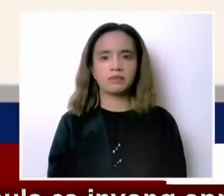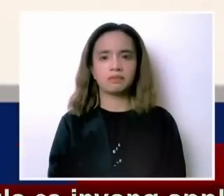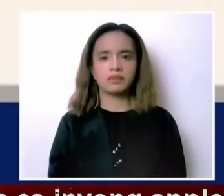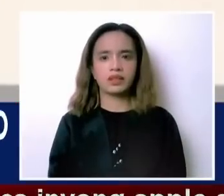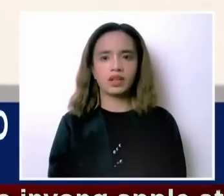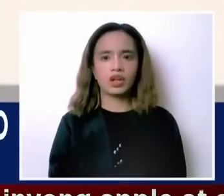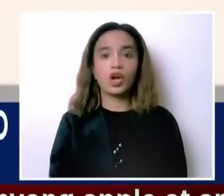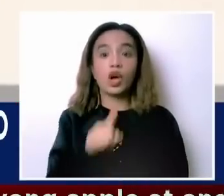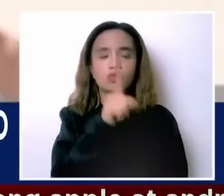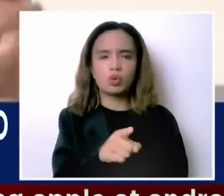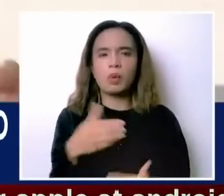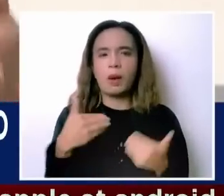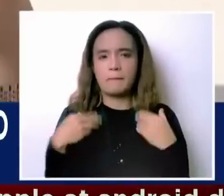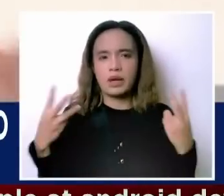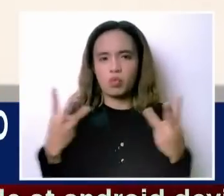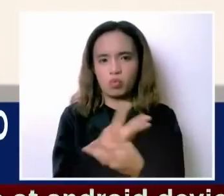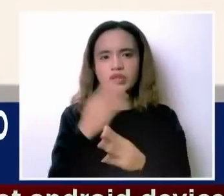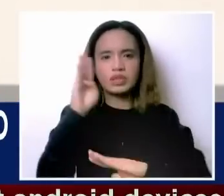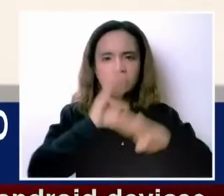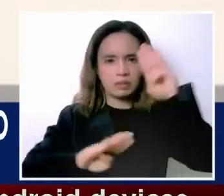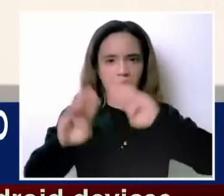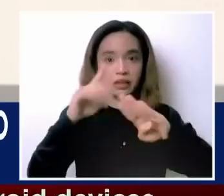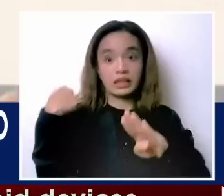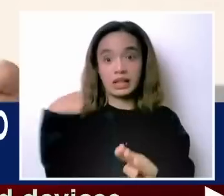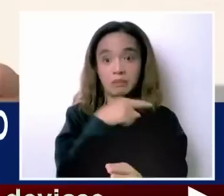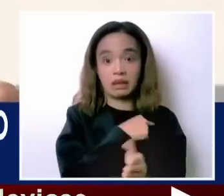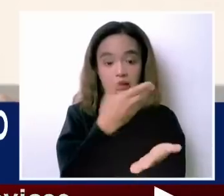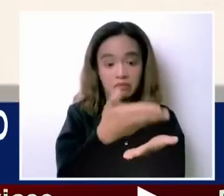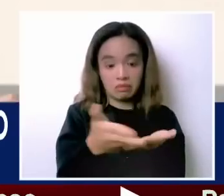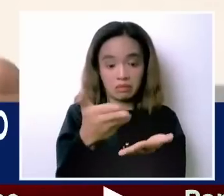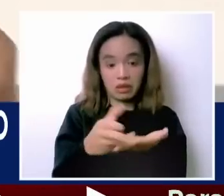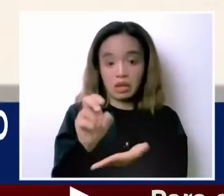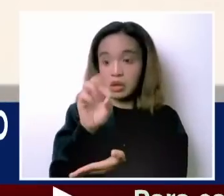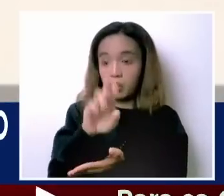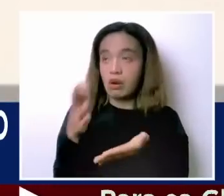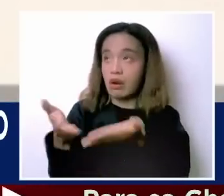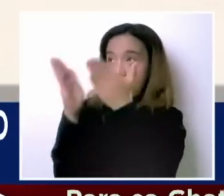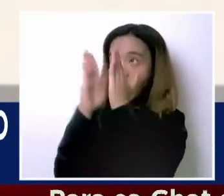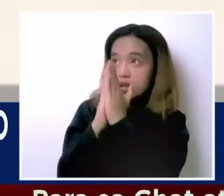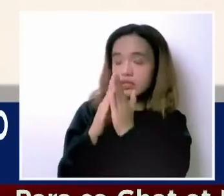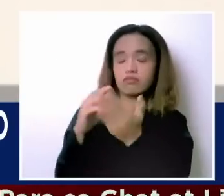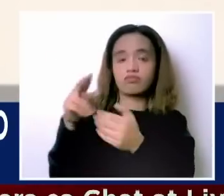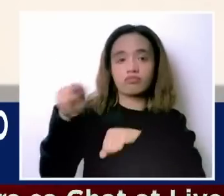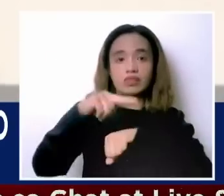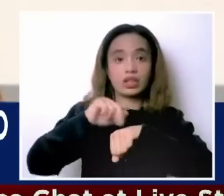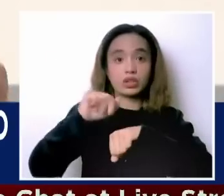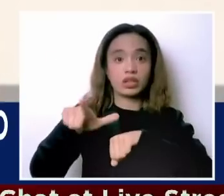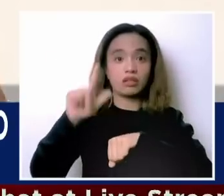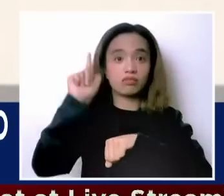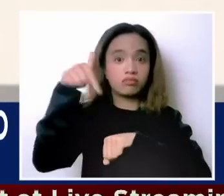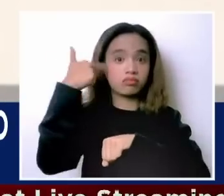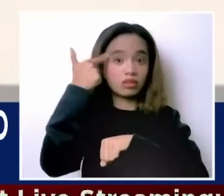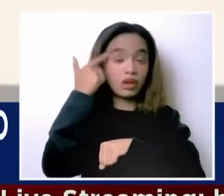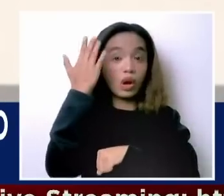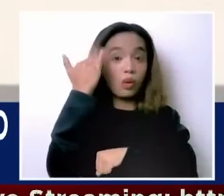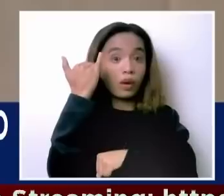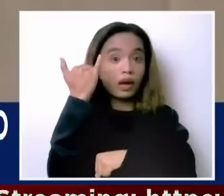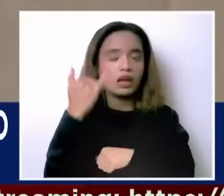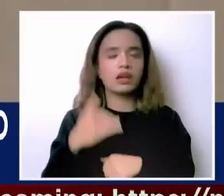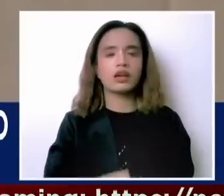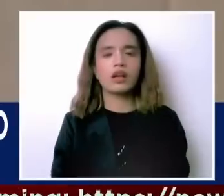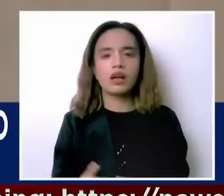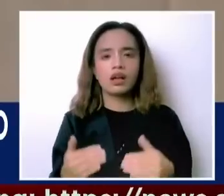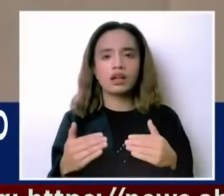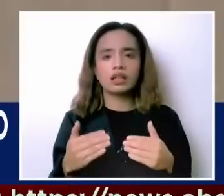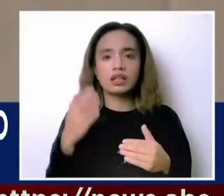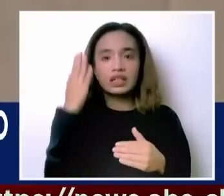Mapoprocure kami or hingi kami ng aid from the national government para magkaroon tayo ng tinatawag na, kasi naalis siya sa reverse osmosis,